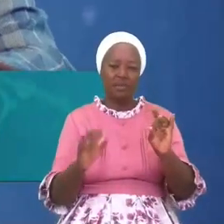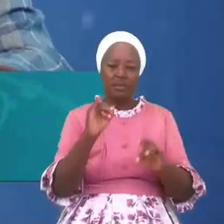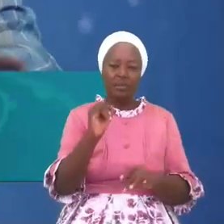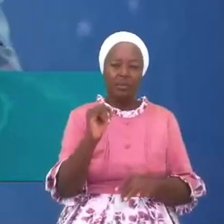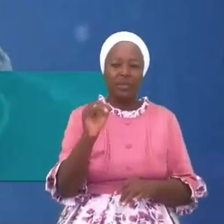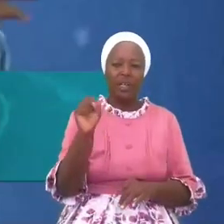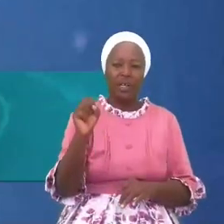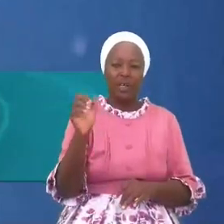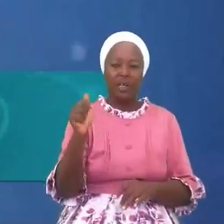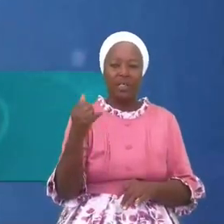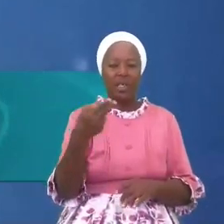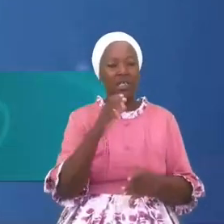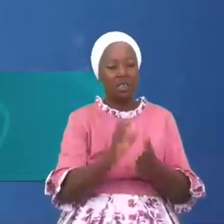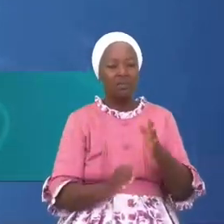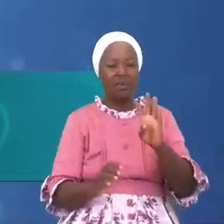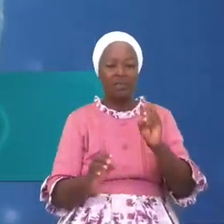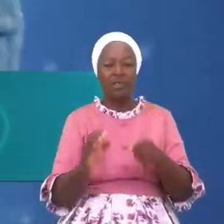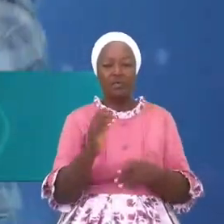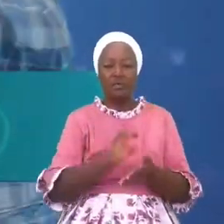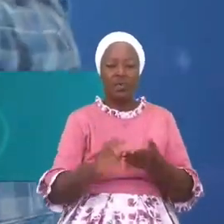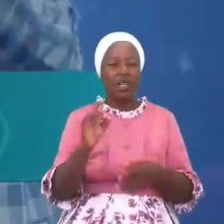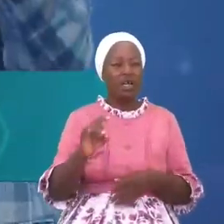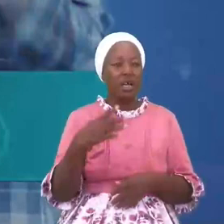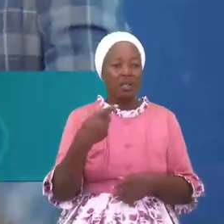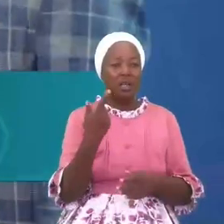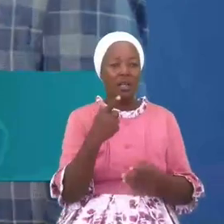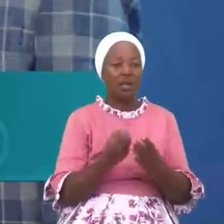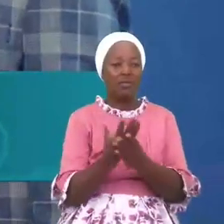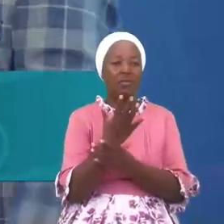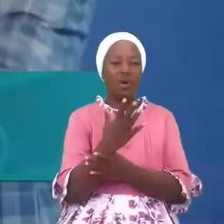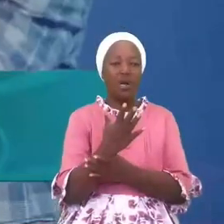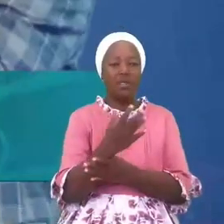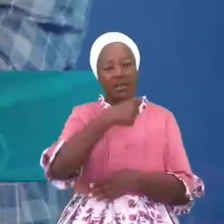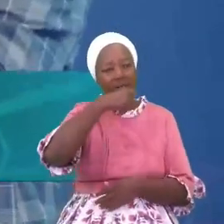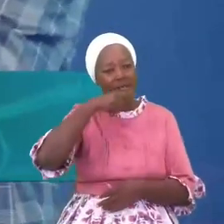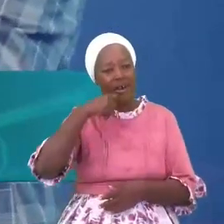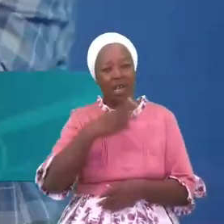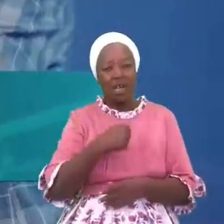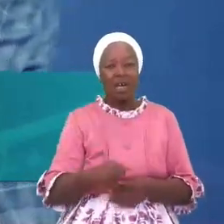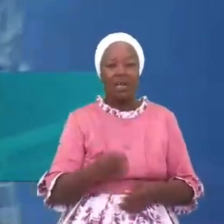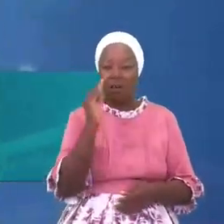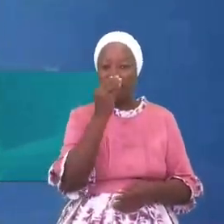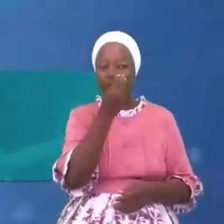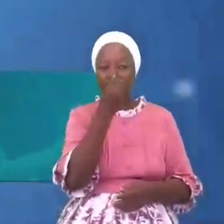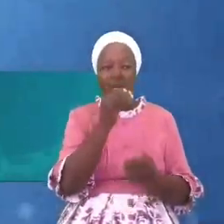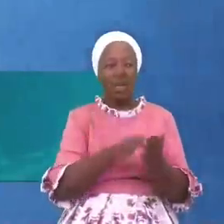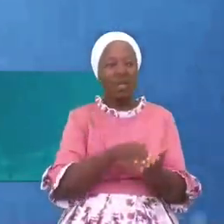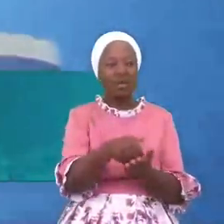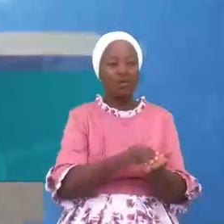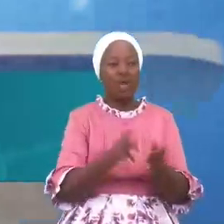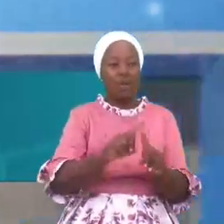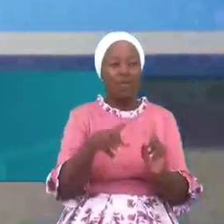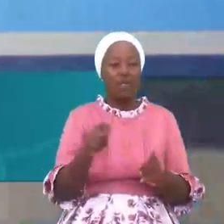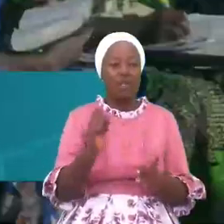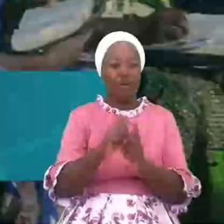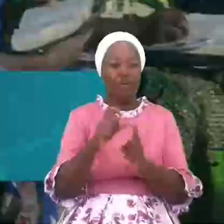Ésaïe 40, verset 8. L'herbe sèche, la fleur tombe, mais la parole de